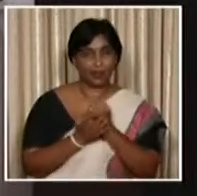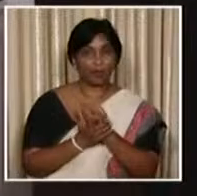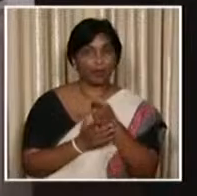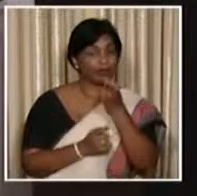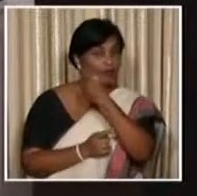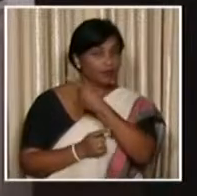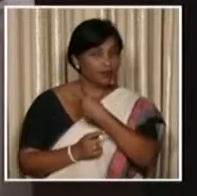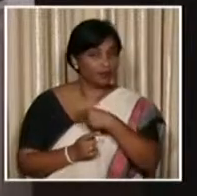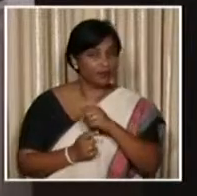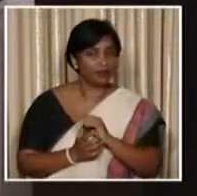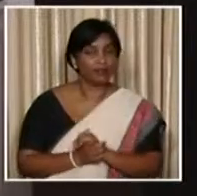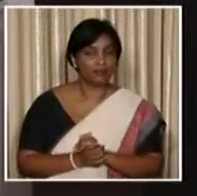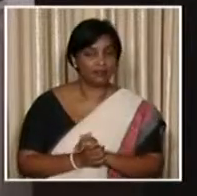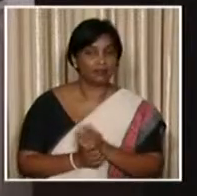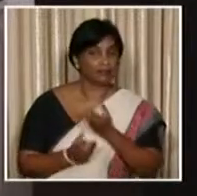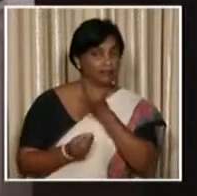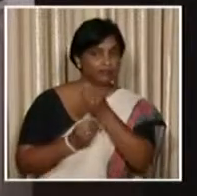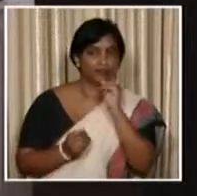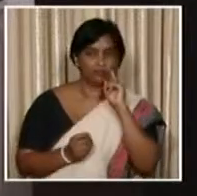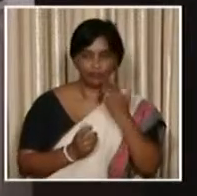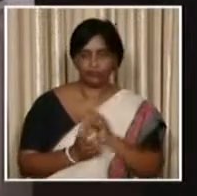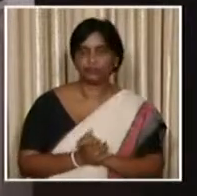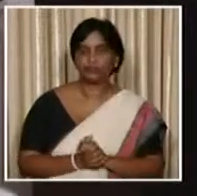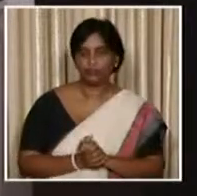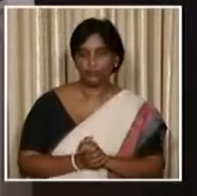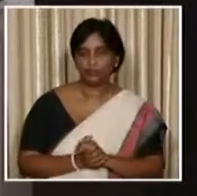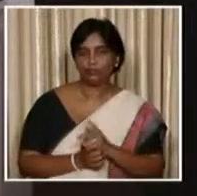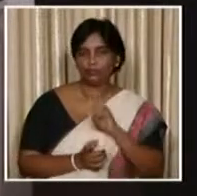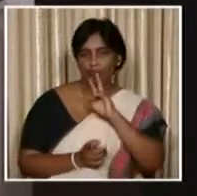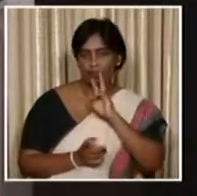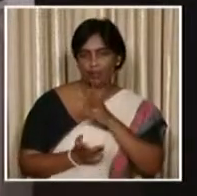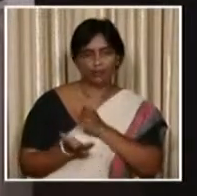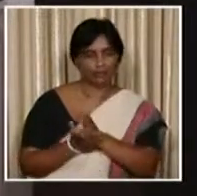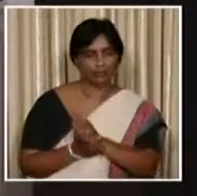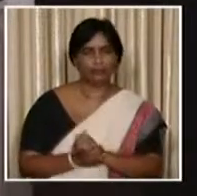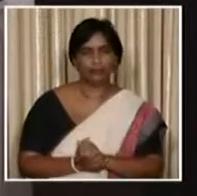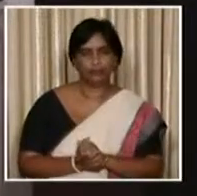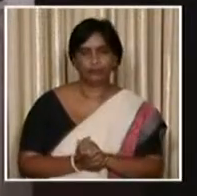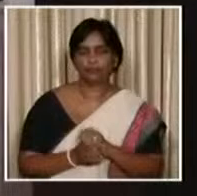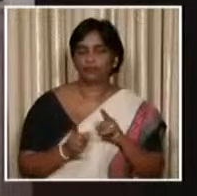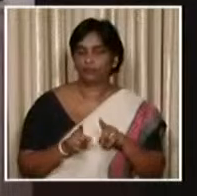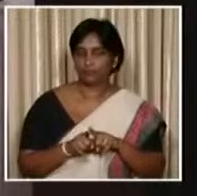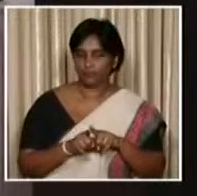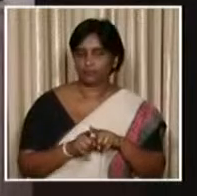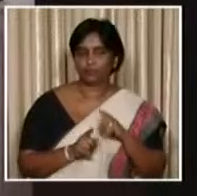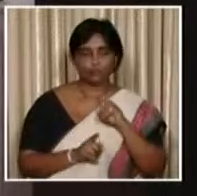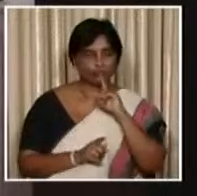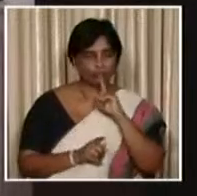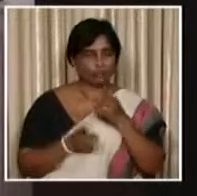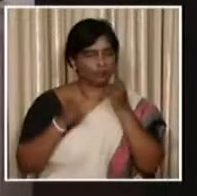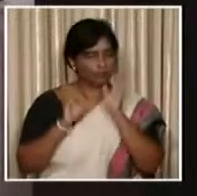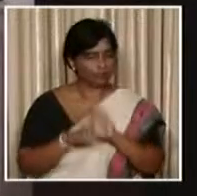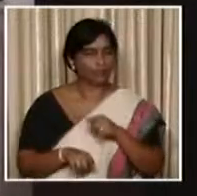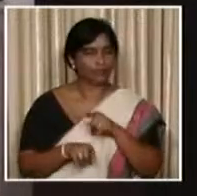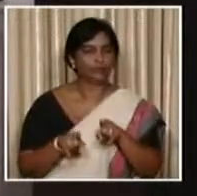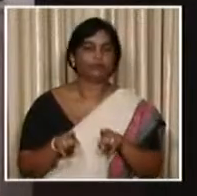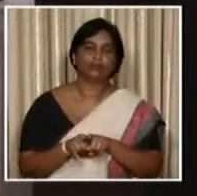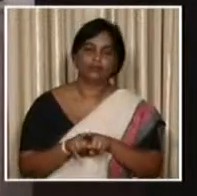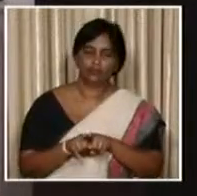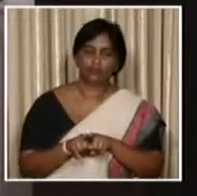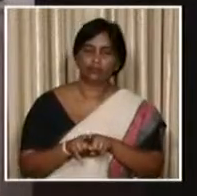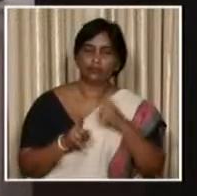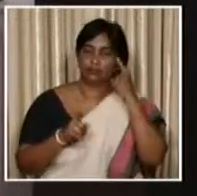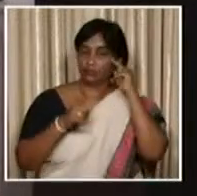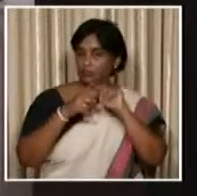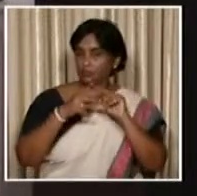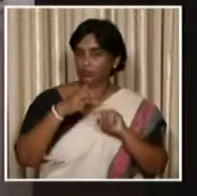පොහොට්ටුවේ ඒකළු දෙනවද දන්නේ නැහැ මේ දිරච්ච ලනු ටික. ඒ වගේ මම ඔබතුමාට කියන්න කැමති අවසාන වශයෙන් කරුණු